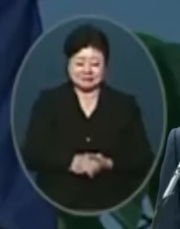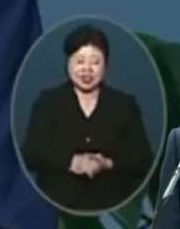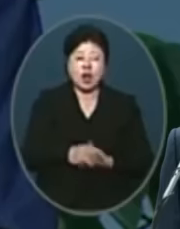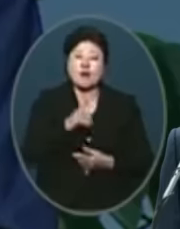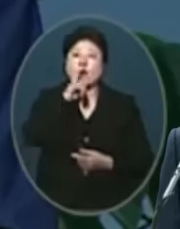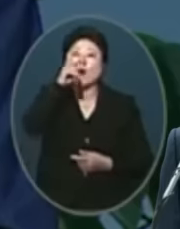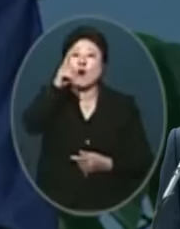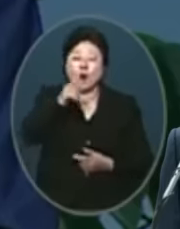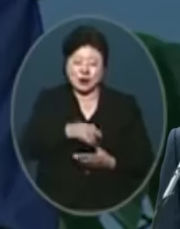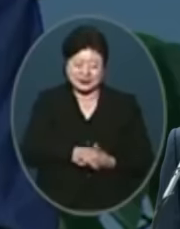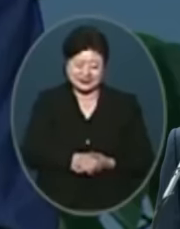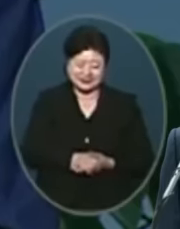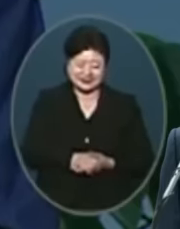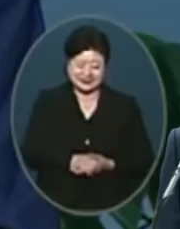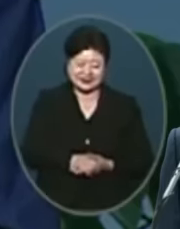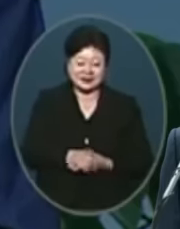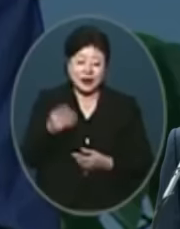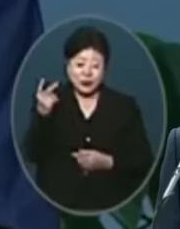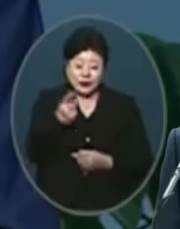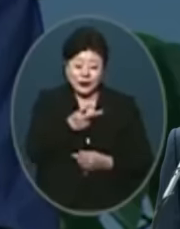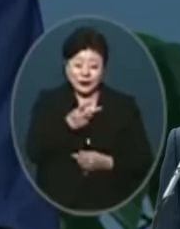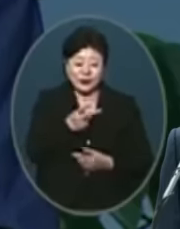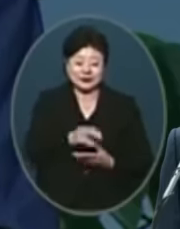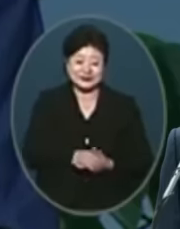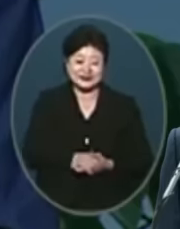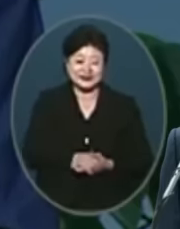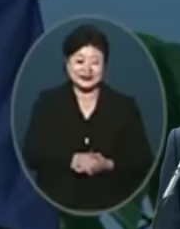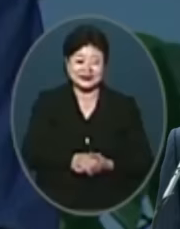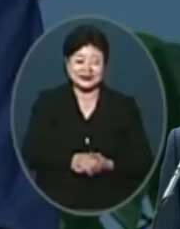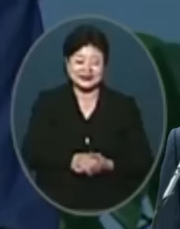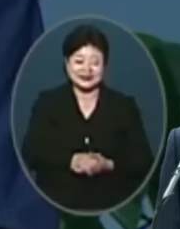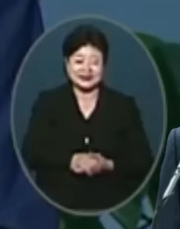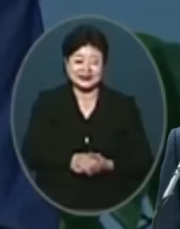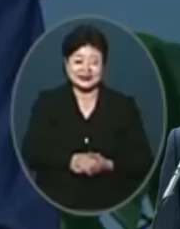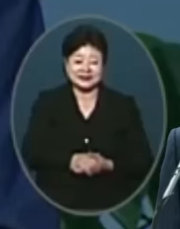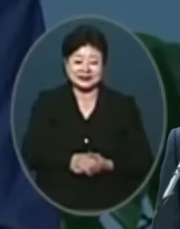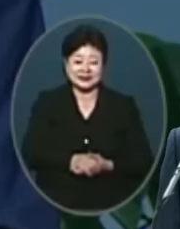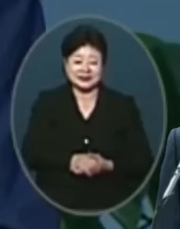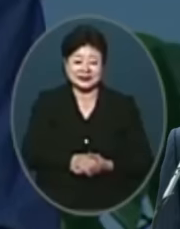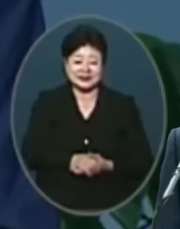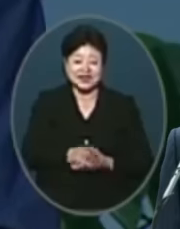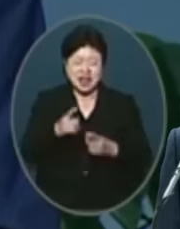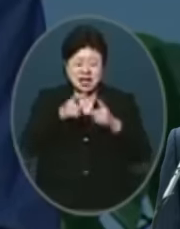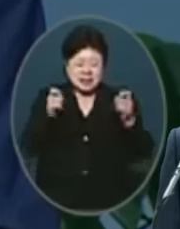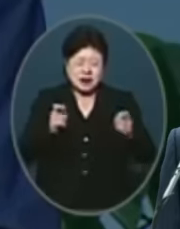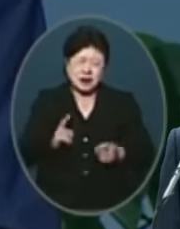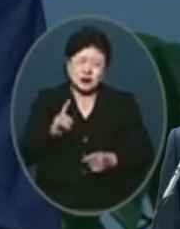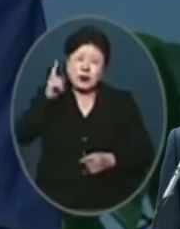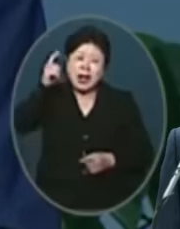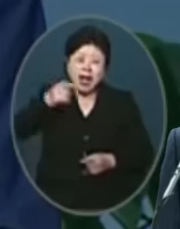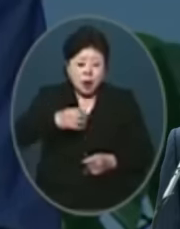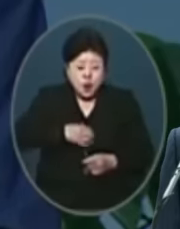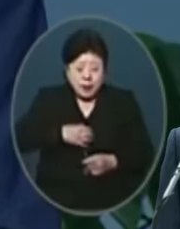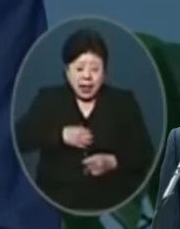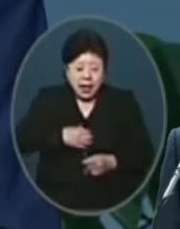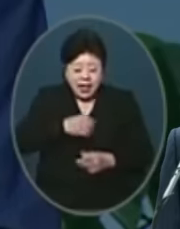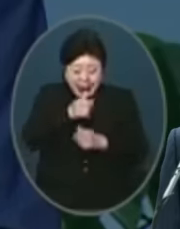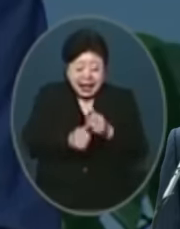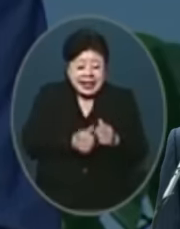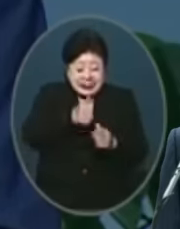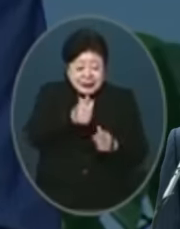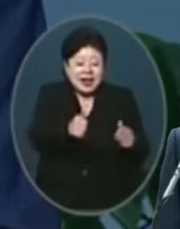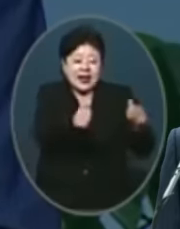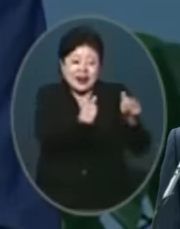그렇게 보고 있는데, 그리고 성인 높고 험해도